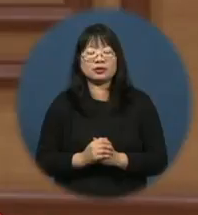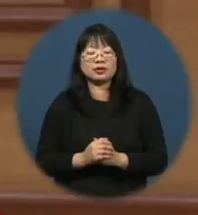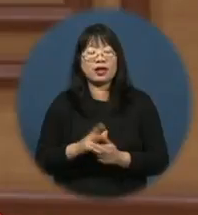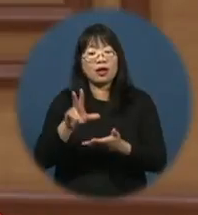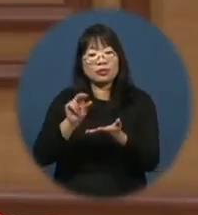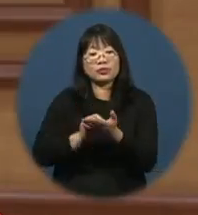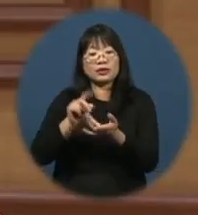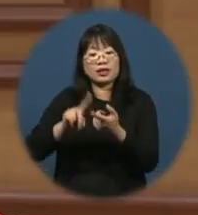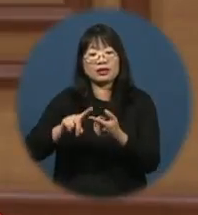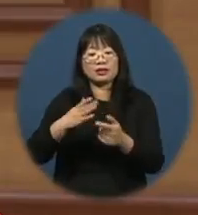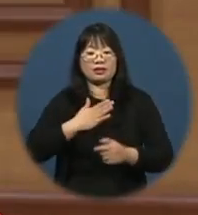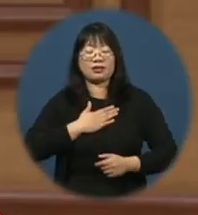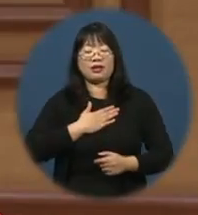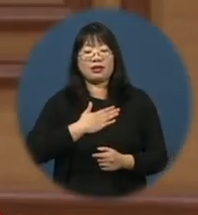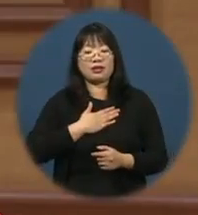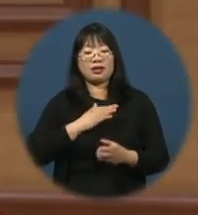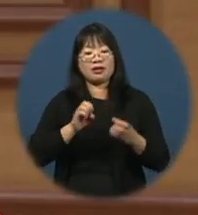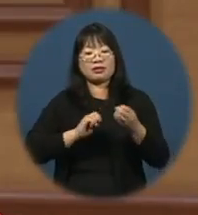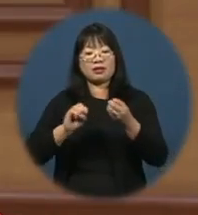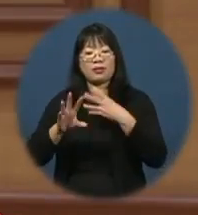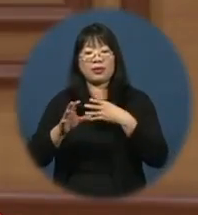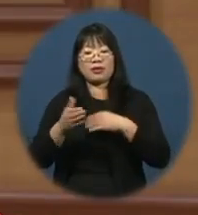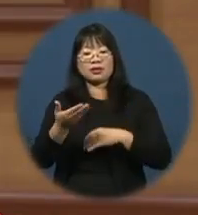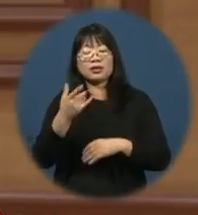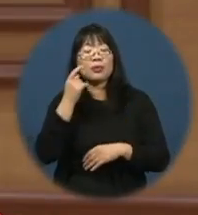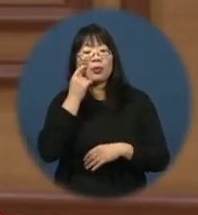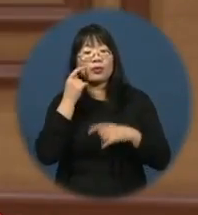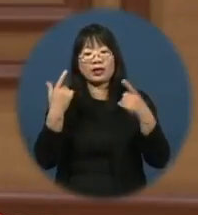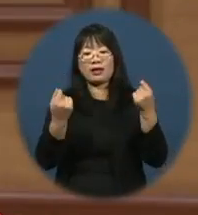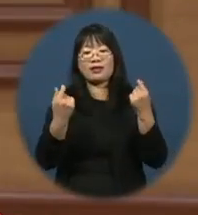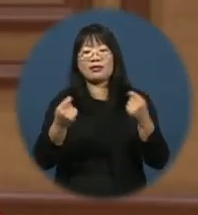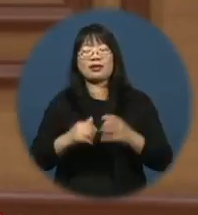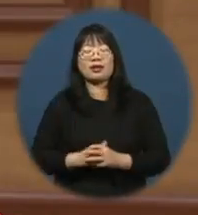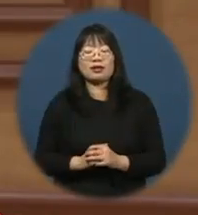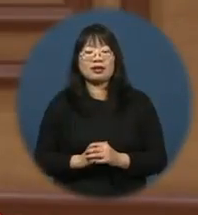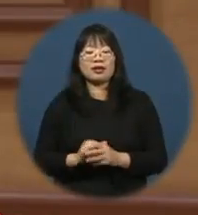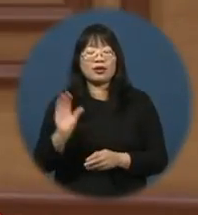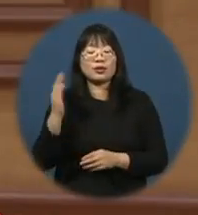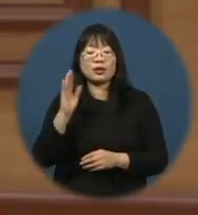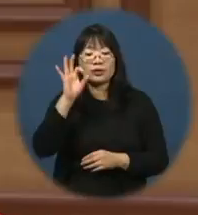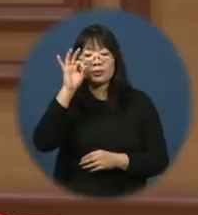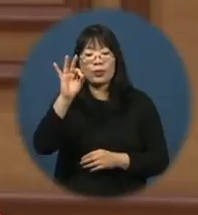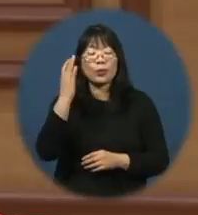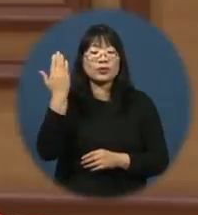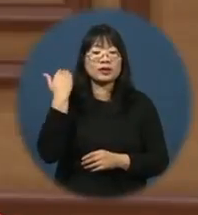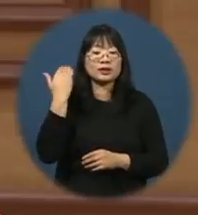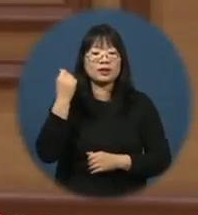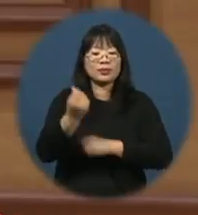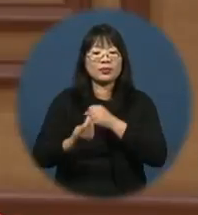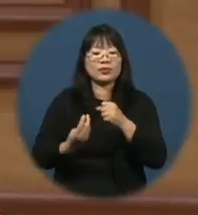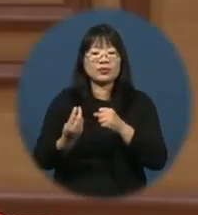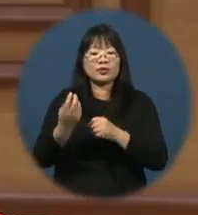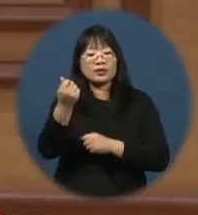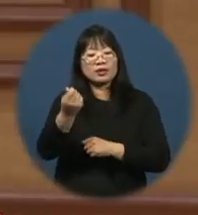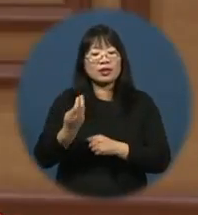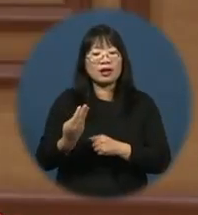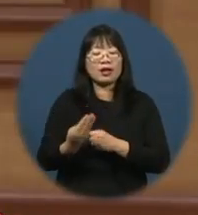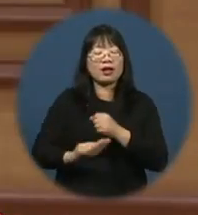그 문제에 대해서는 뭐 제가 답변을 드리지 못하겠지만은 요즘 지난 몇 차례